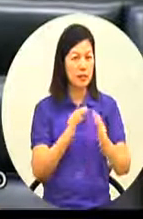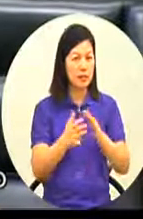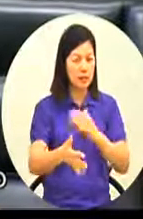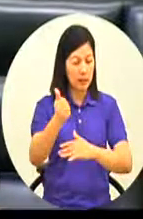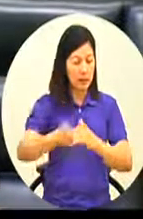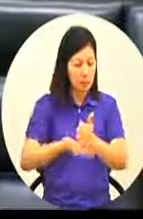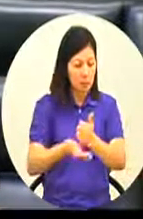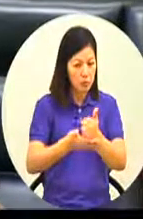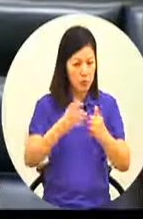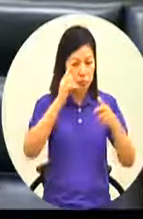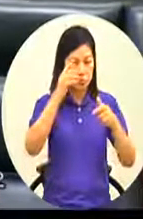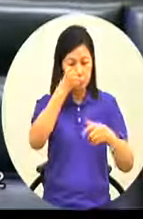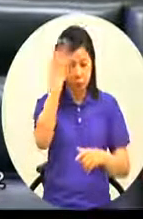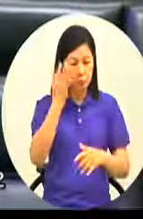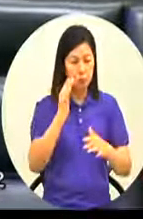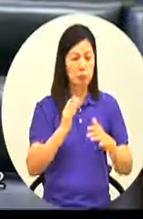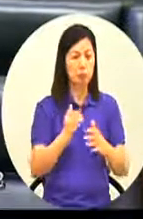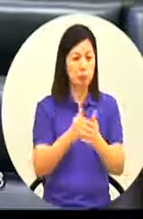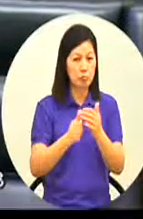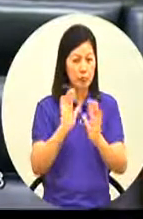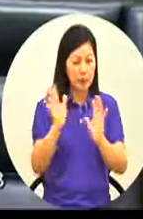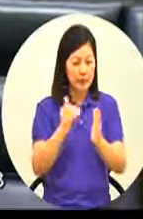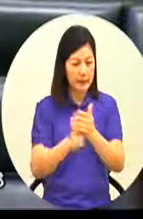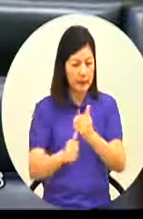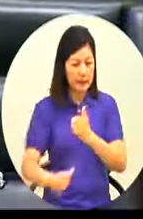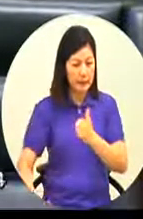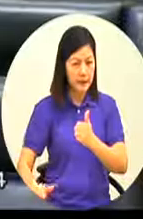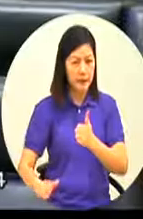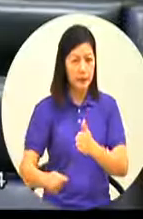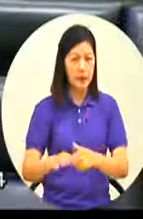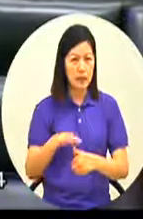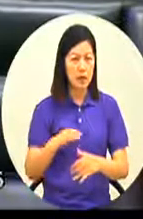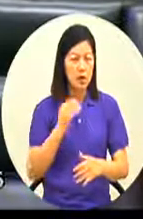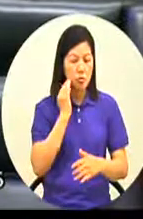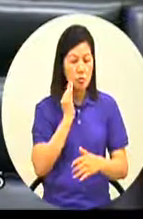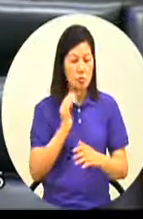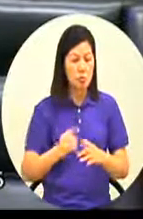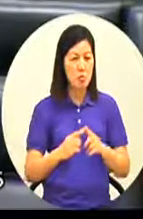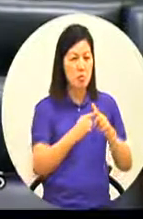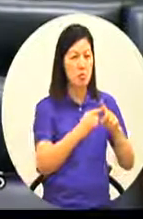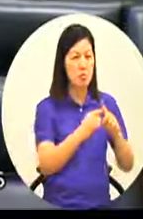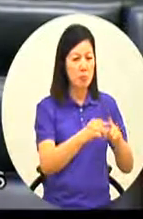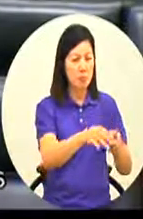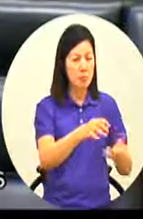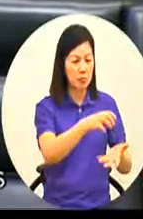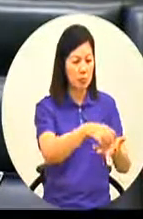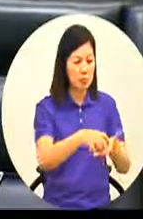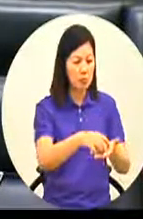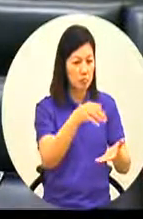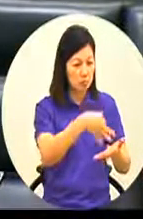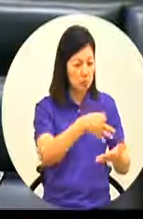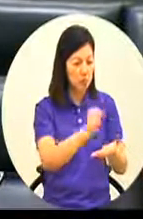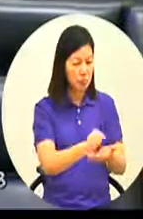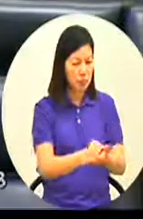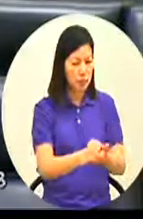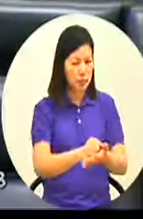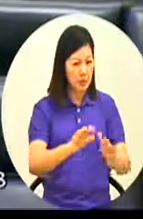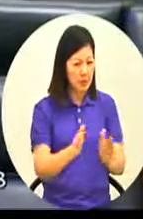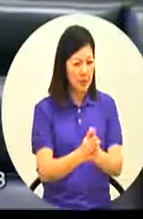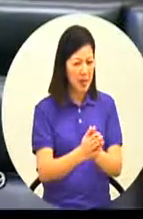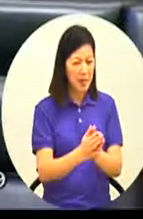年家家生囡仔，伫这种情况之下，卖伫当场。来到户政登记当中就拒绝掉，是不是我们